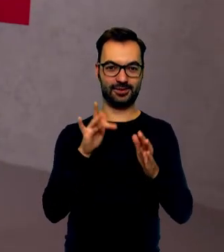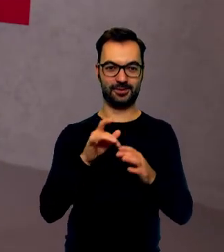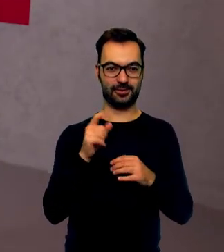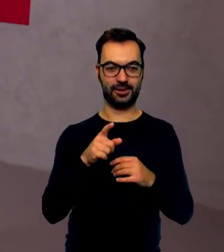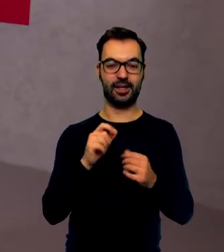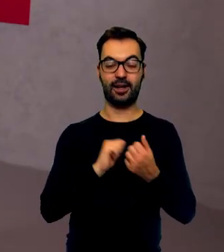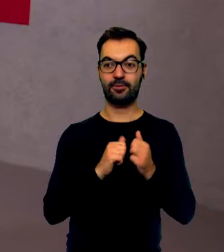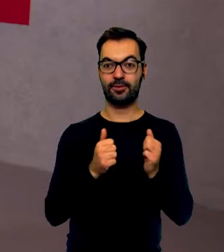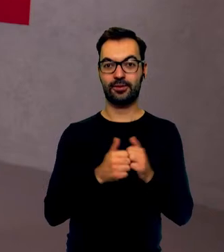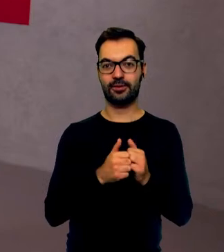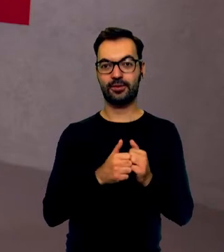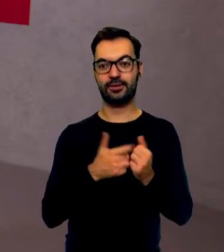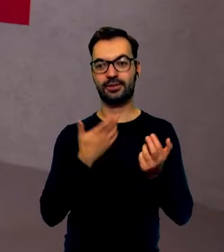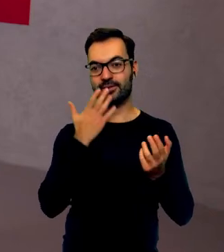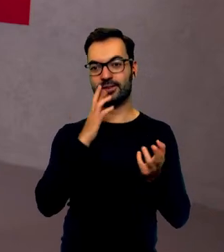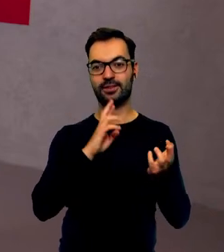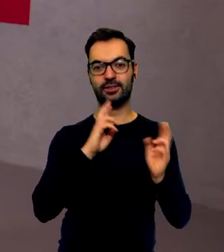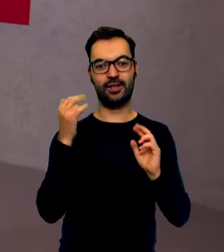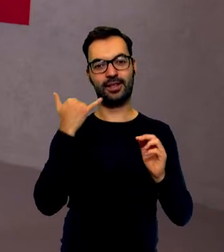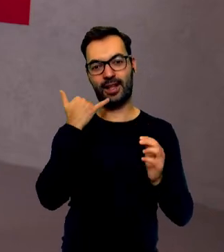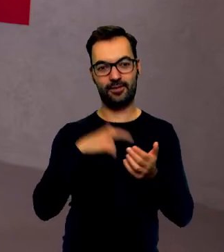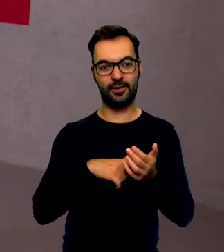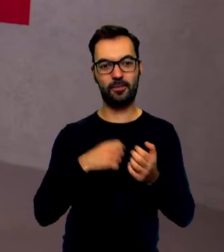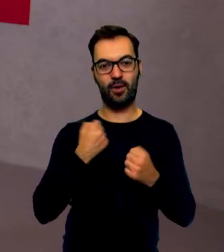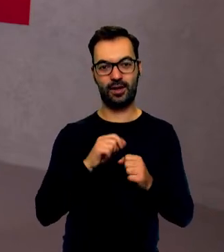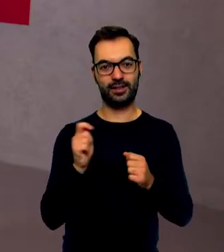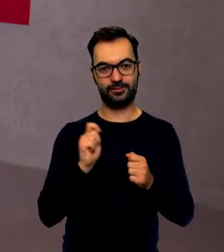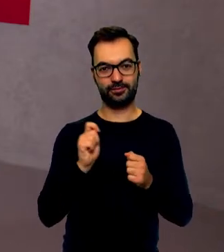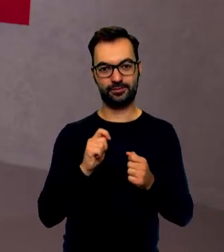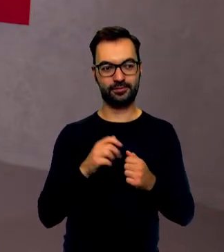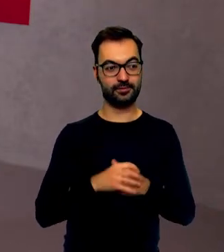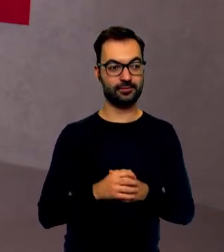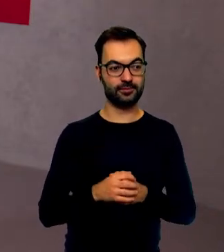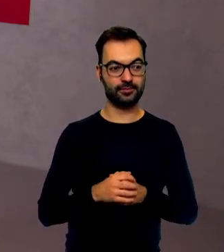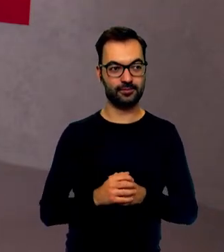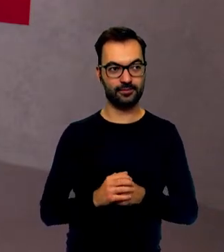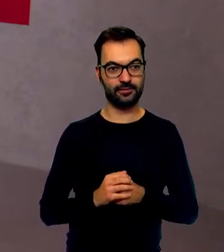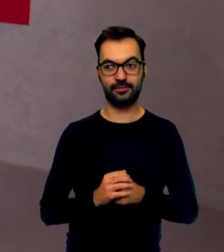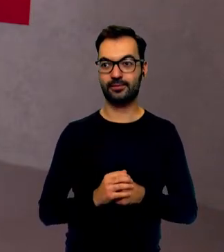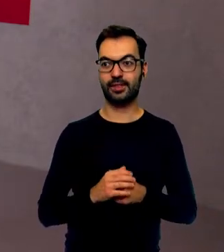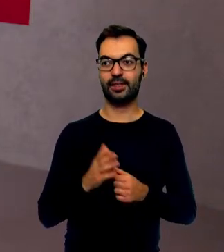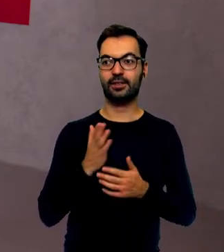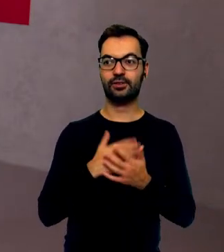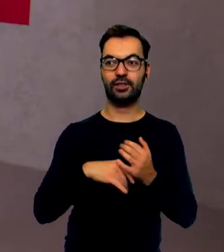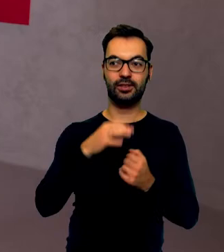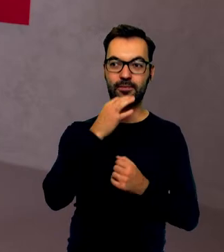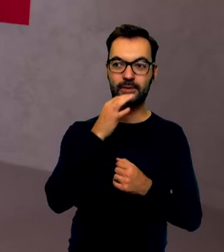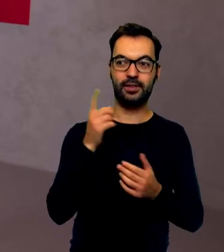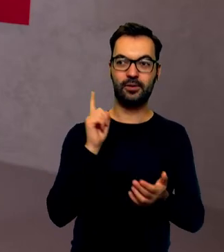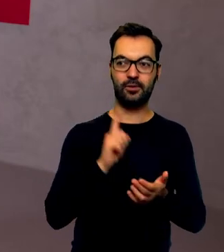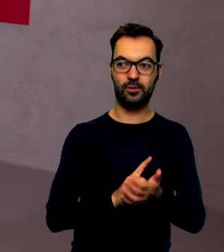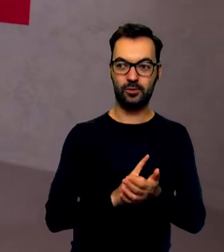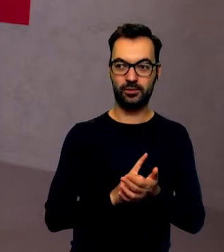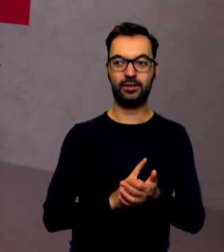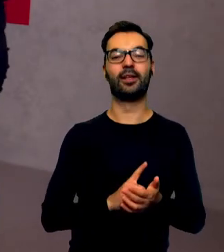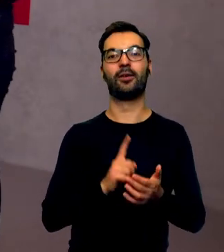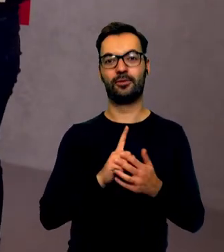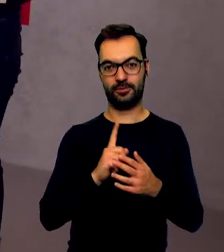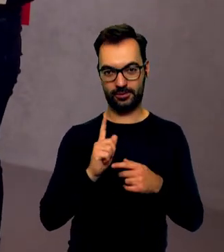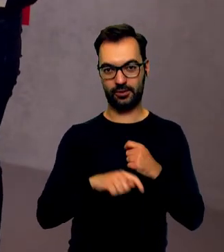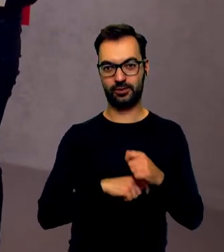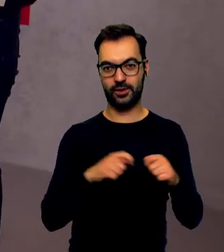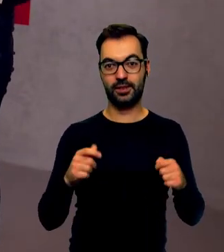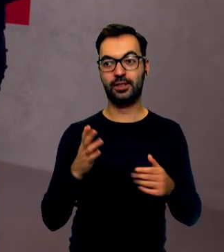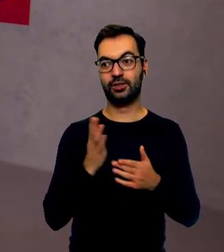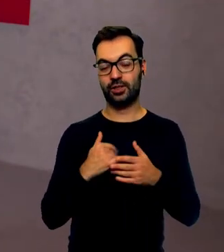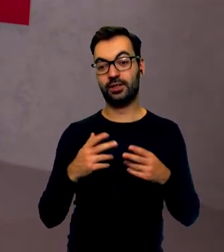pojawia, albo jaki dźwięk się odzywa w komórce bohatera. Część pytań udało się rozstrzygnąć